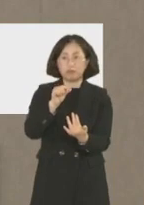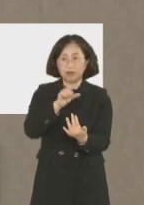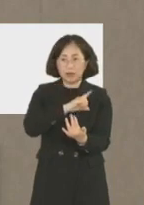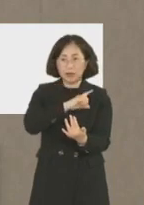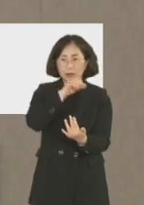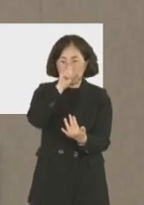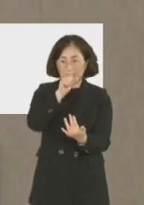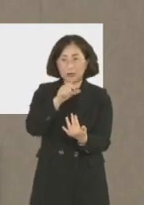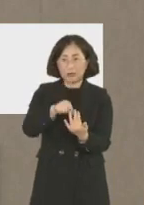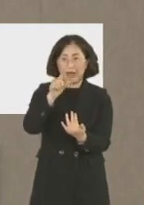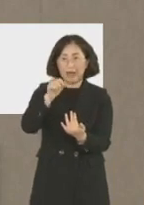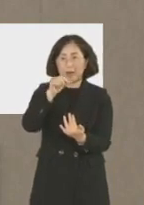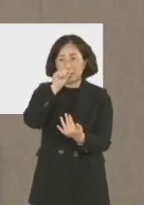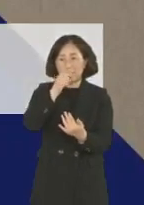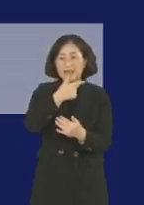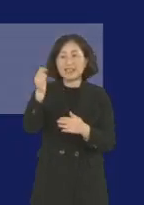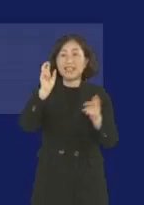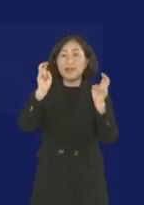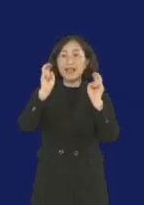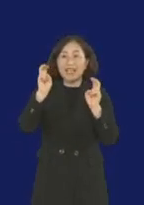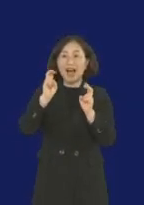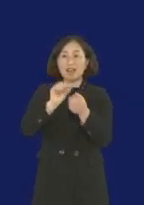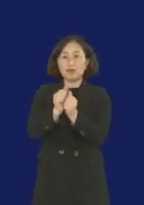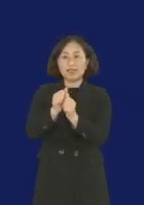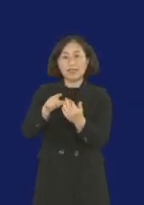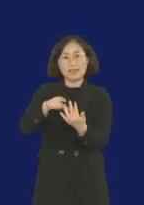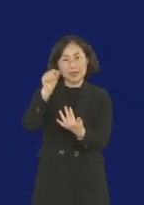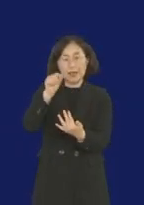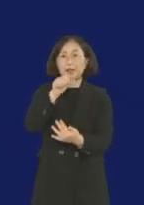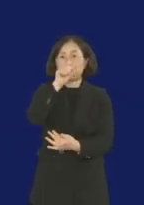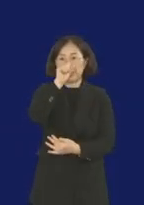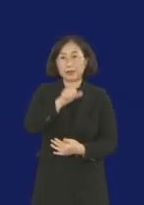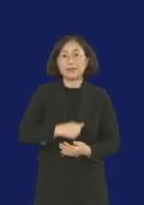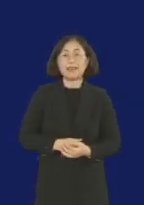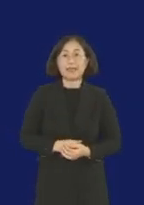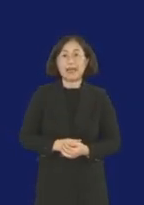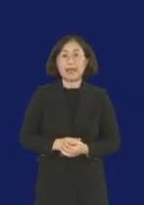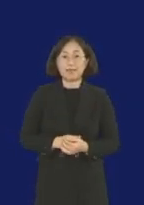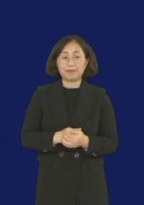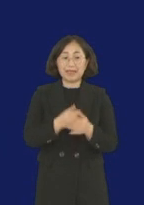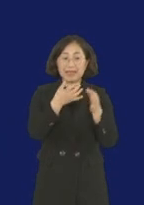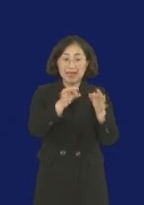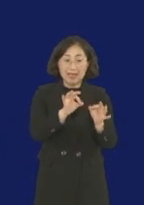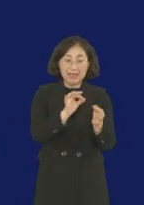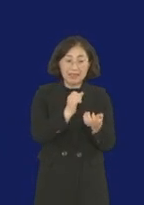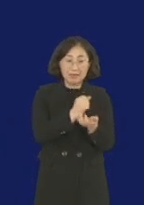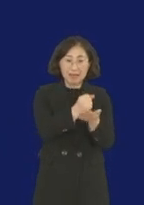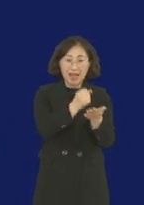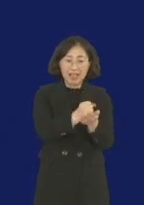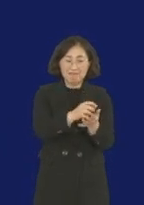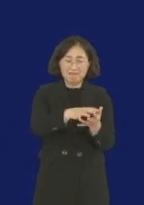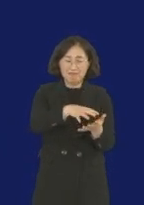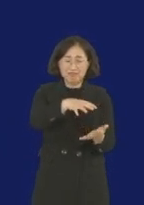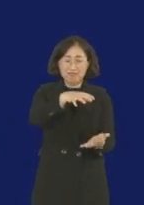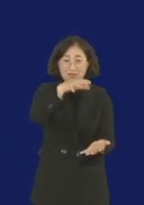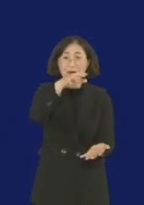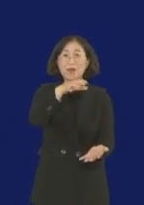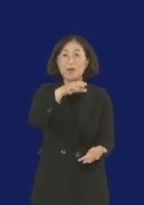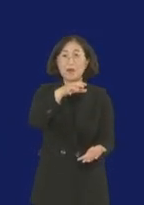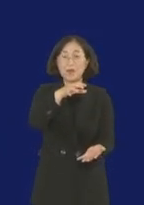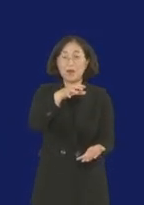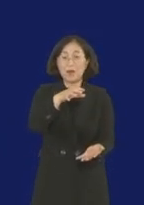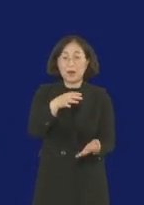채권으로 매수하는 걸 추천드립니다. 반면 금리 인상 이후 예금은행의 정기예금 잔액은 눈덩이처럼